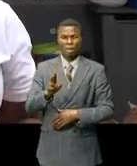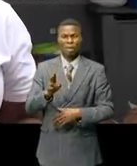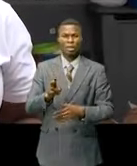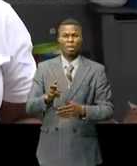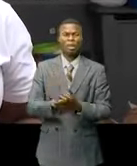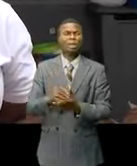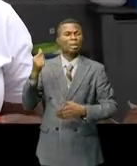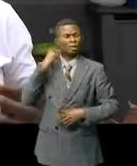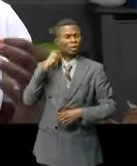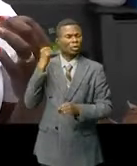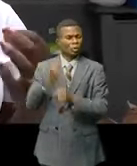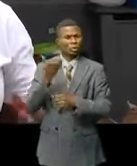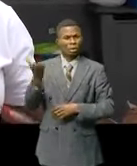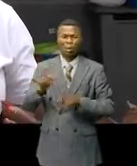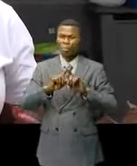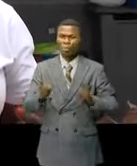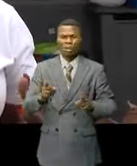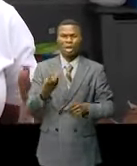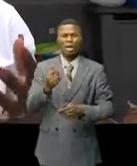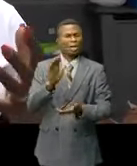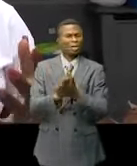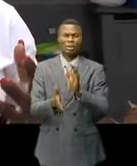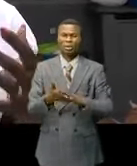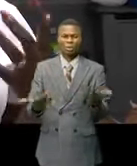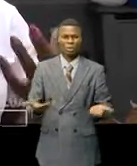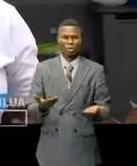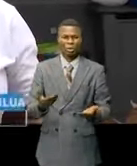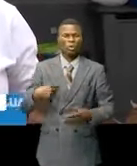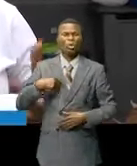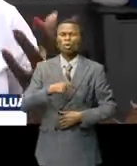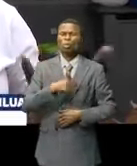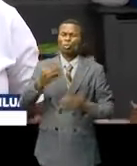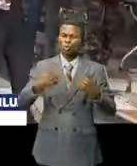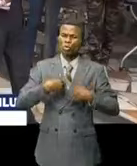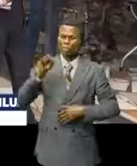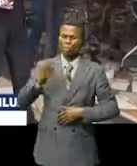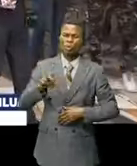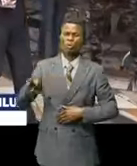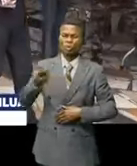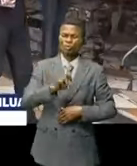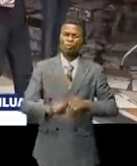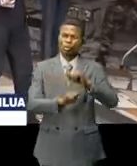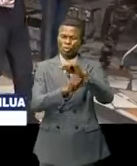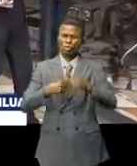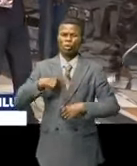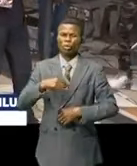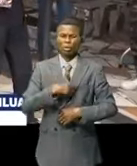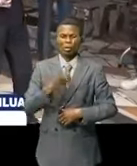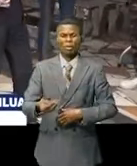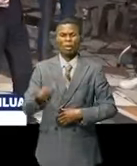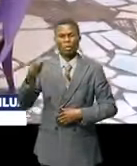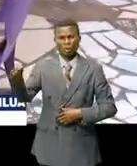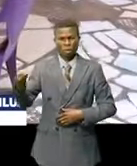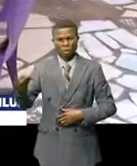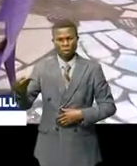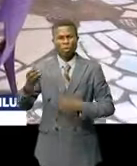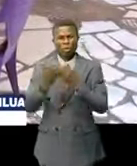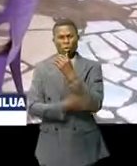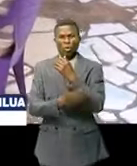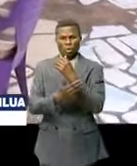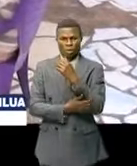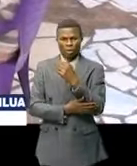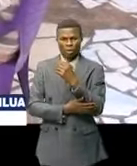a des médecins qui travaillent, mais ils n'ont pas les moyens et on a tous besoin de vous. N'est-ce pas que celui qui donne aux pauvres